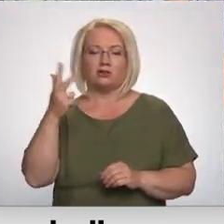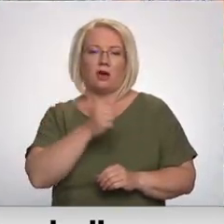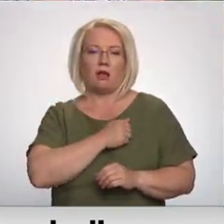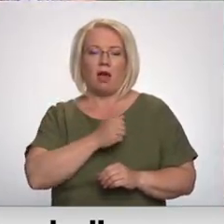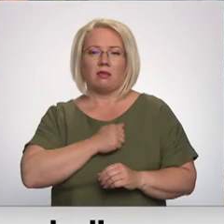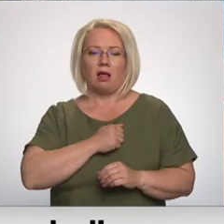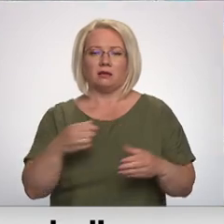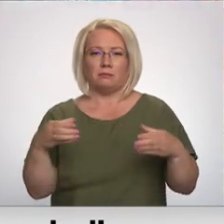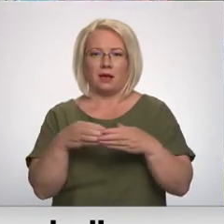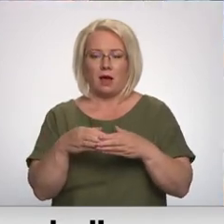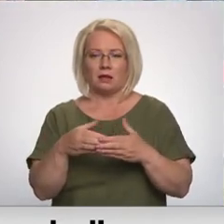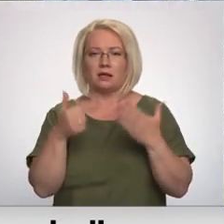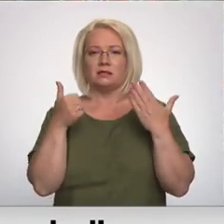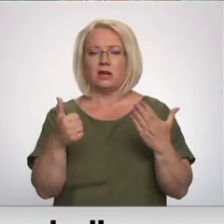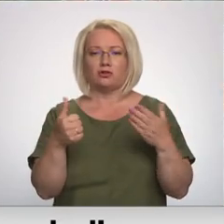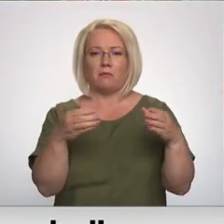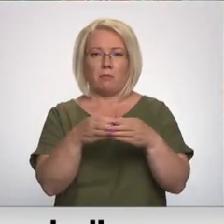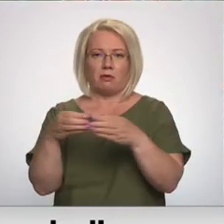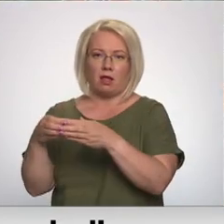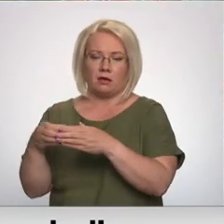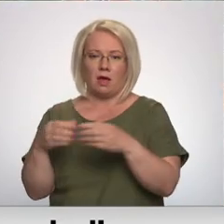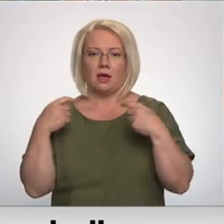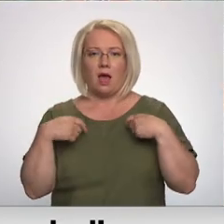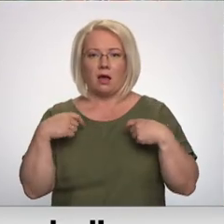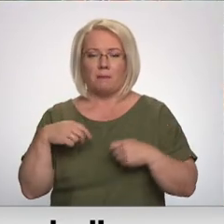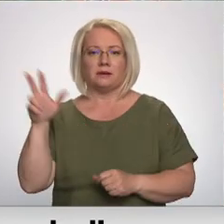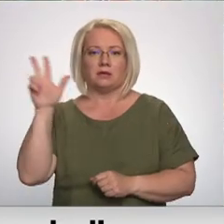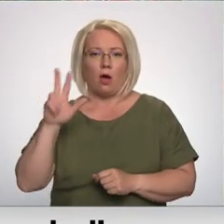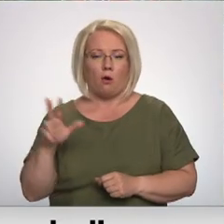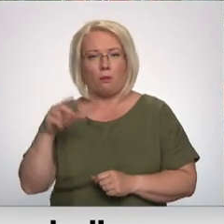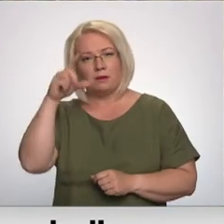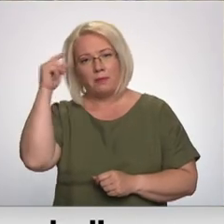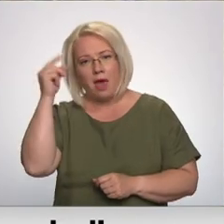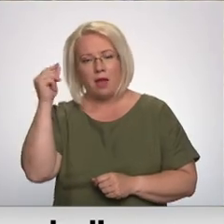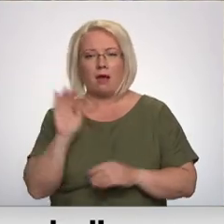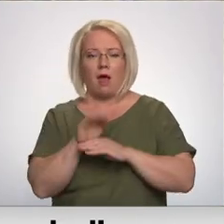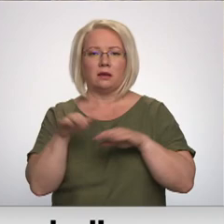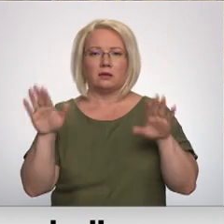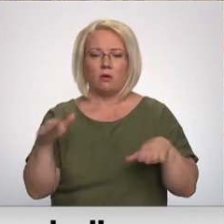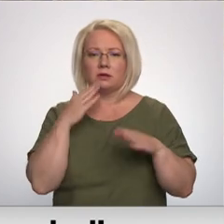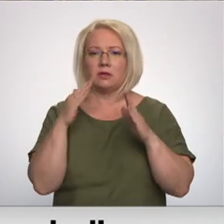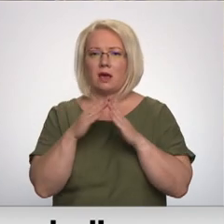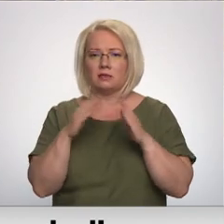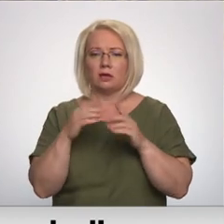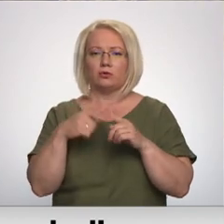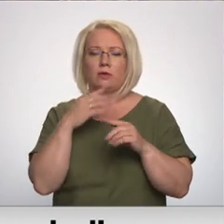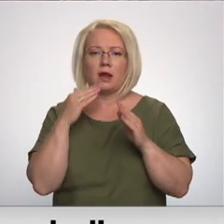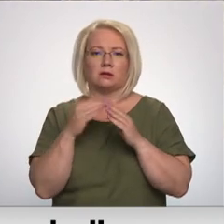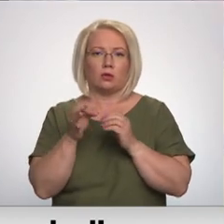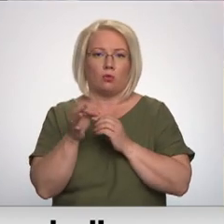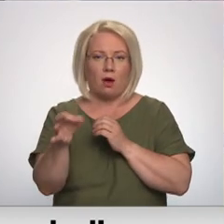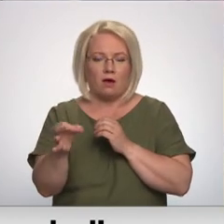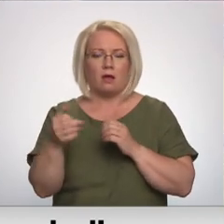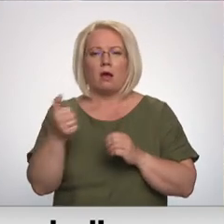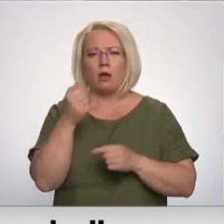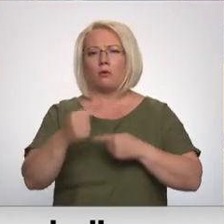brigādes sastāvā ir 6 bataljoni – no Jēkabpils, Daugavpils, Preiļiem, Aizkrauklas, Rēzeknes un Rēzeknes novada. Lai arī gadu